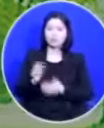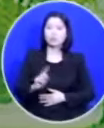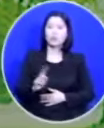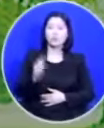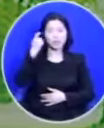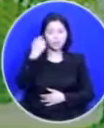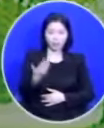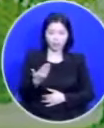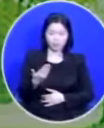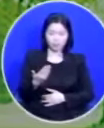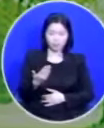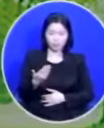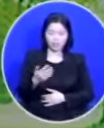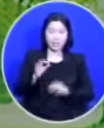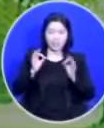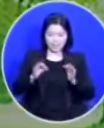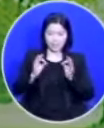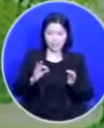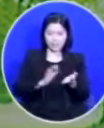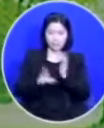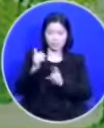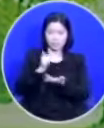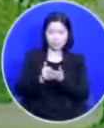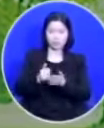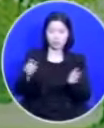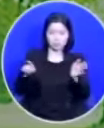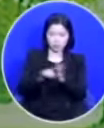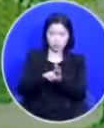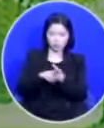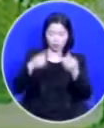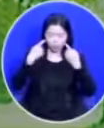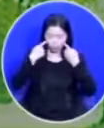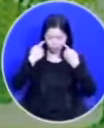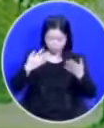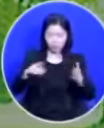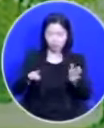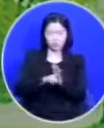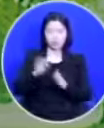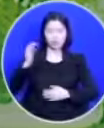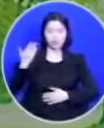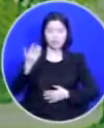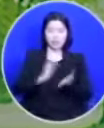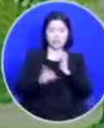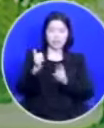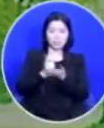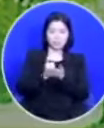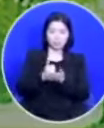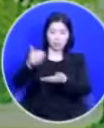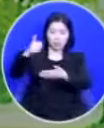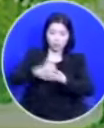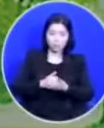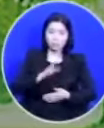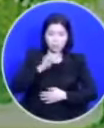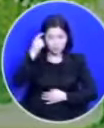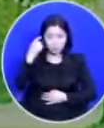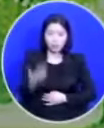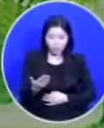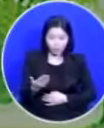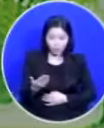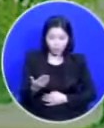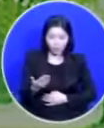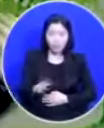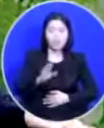이제는 예수님을 믿어도 이제는 분명하게 및 드셔야 됩니다 예수님을 영접 아셨습니까 그러면 이제